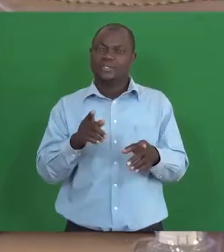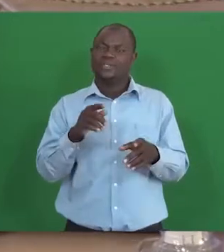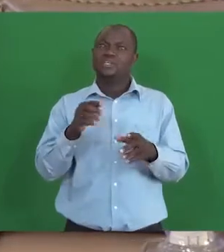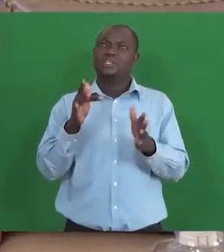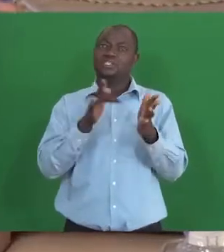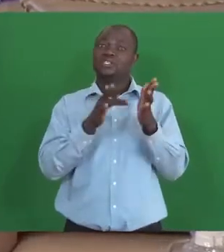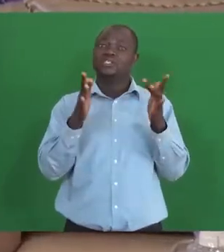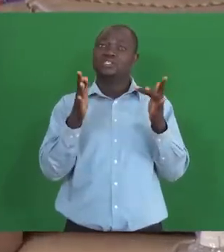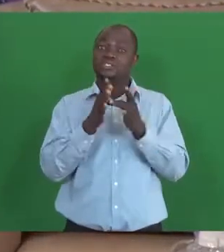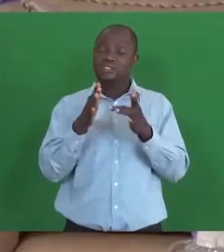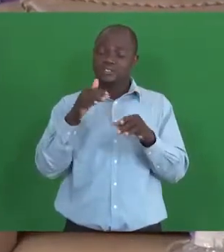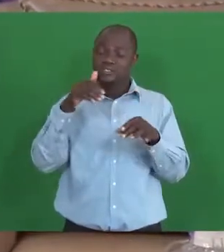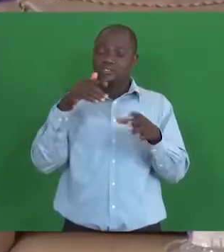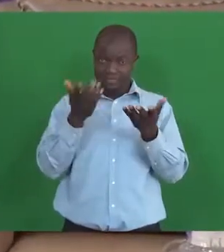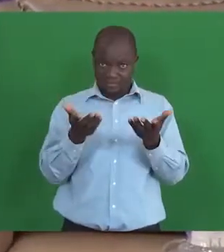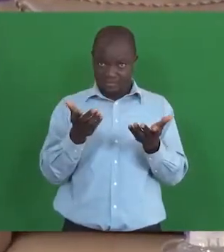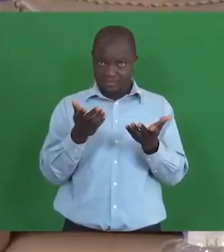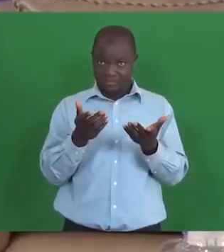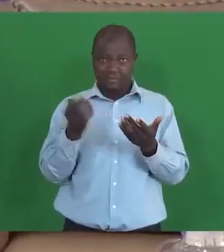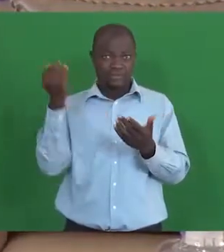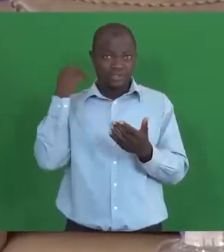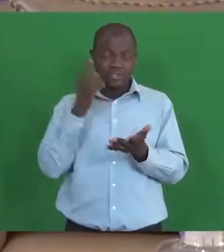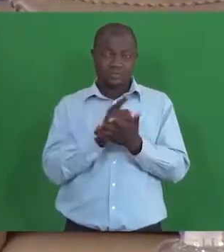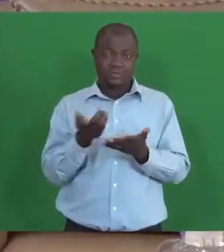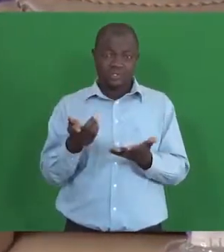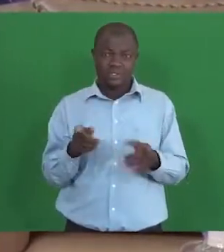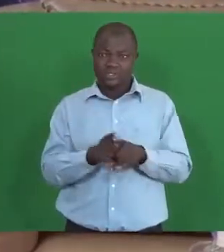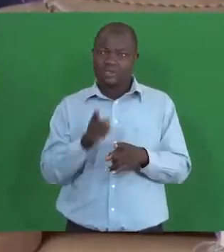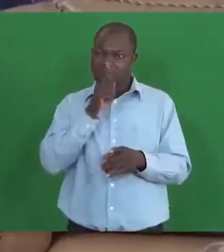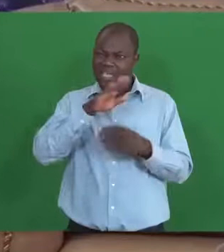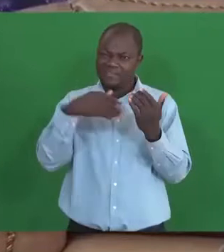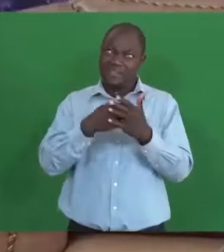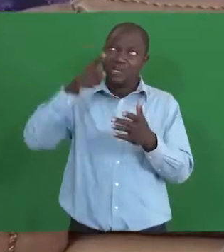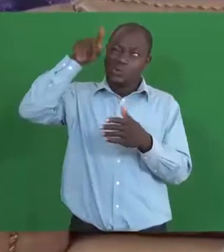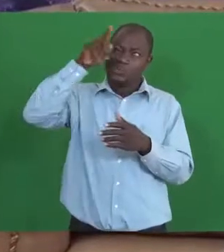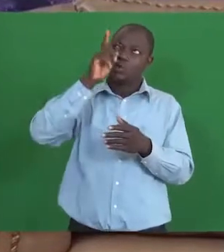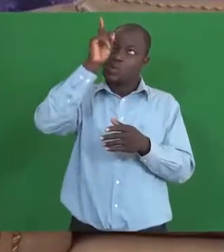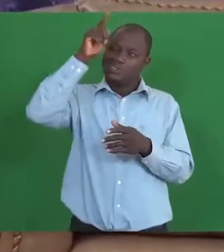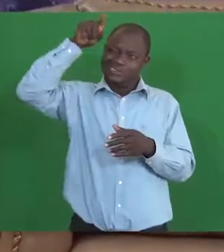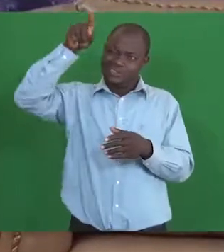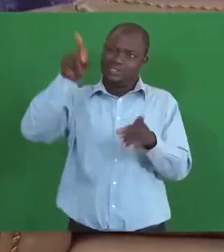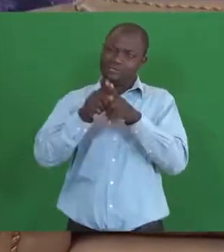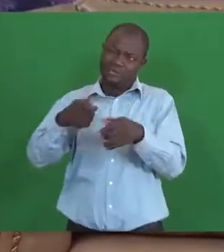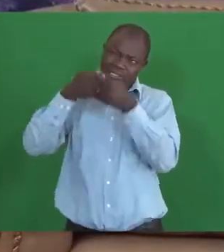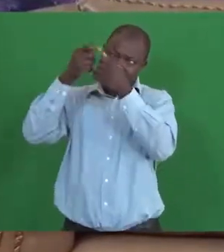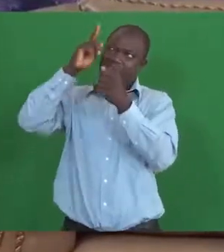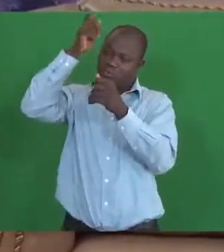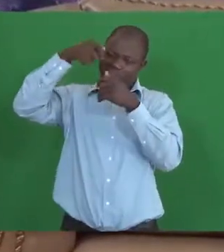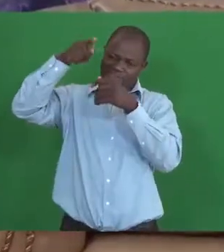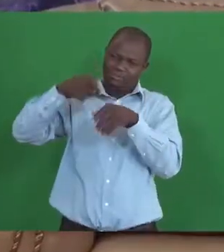Jesu pachitendero chechikristu vaiti zvakesari ipai kuna kesari